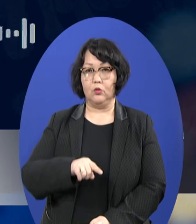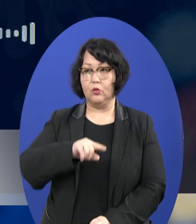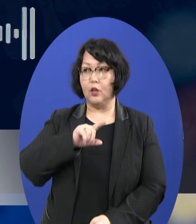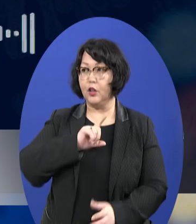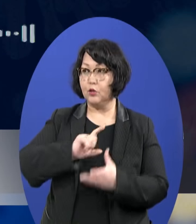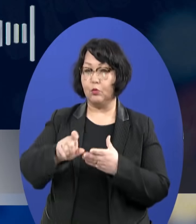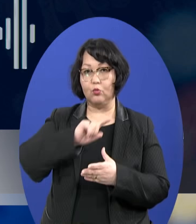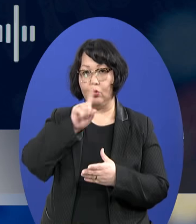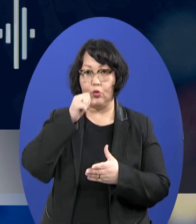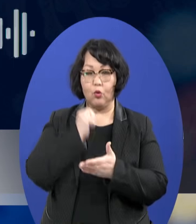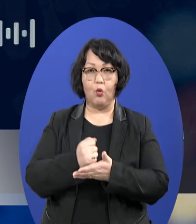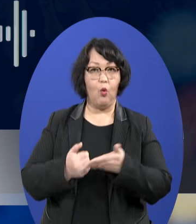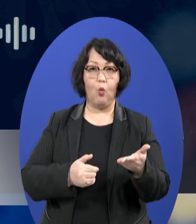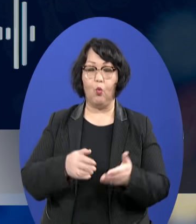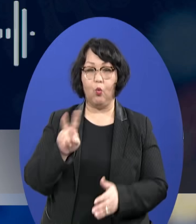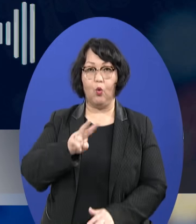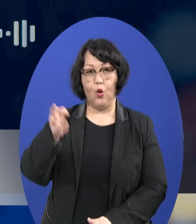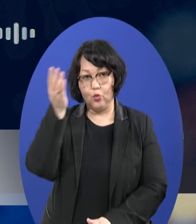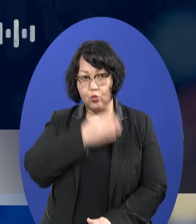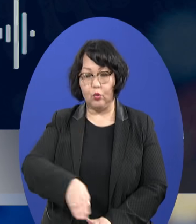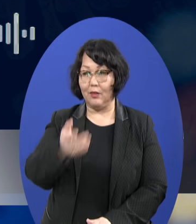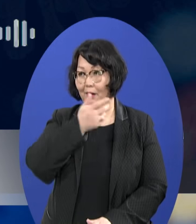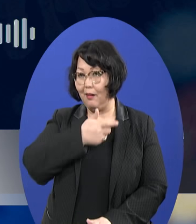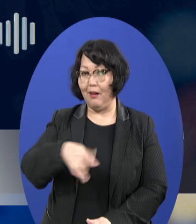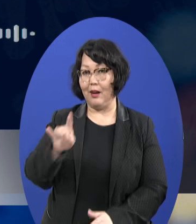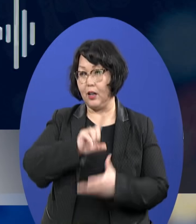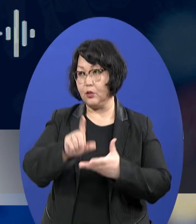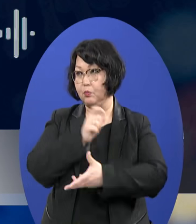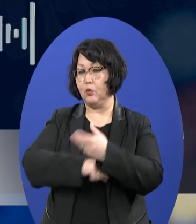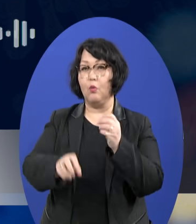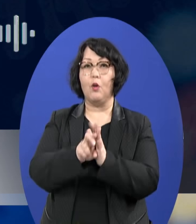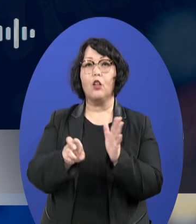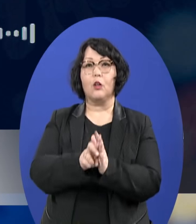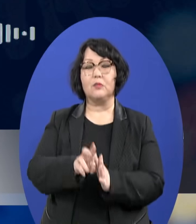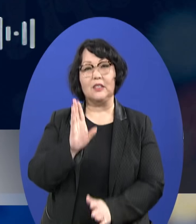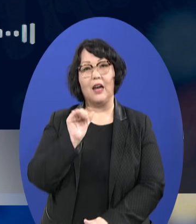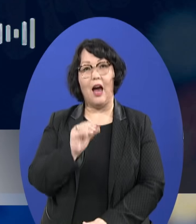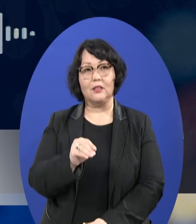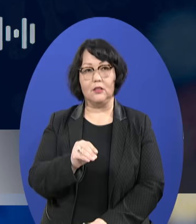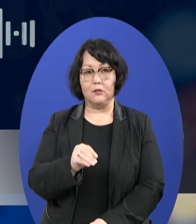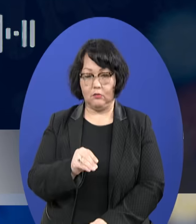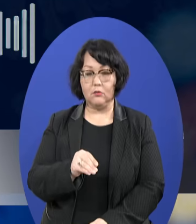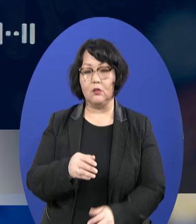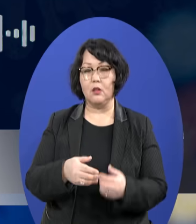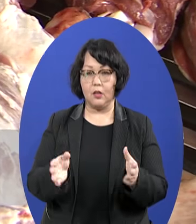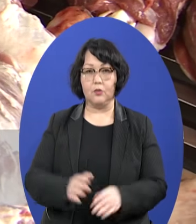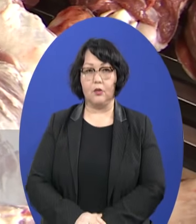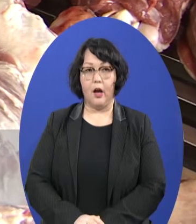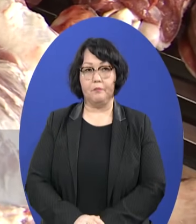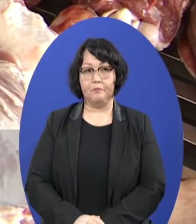зөвшөөрөл олгохгүйгээр шууд гаргах ийм бололцоогуудын бас нээж өгөх судалгааны ажлуудаа хийгдээд ажиллаж байна